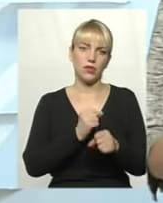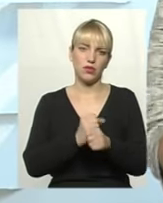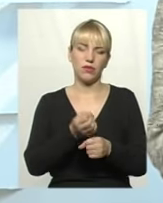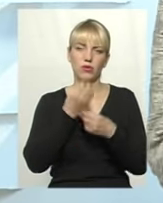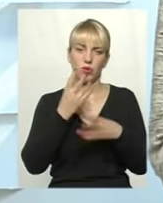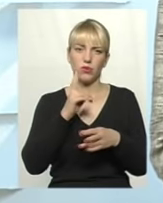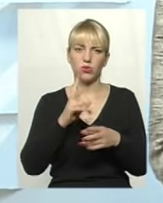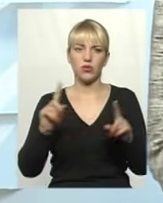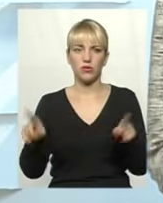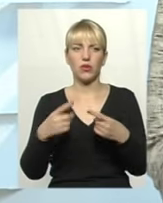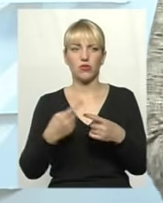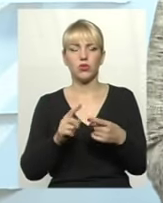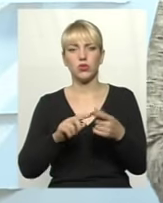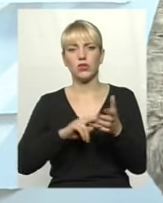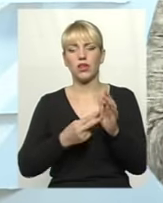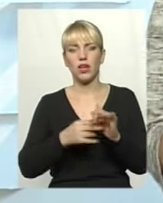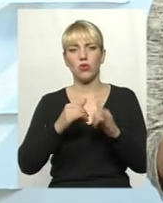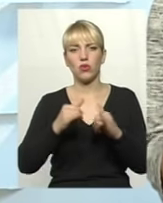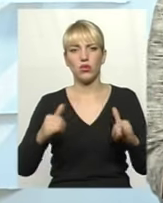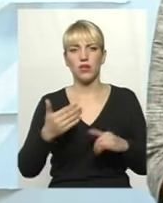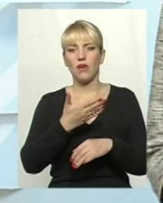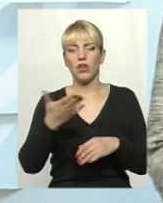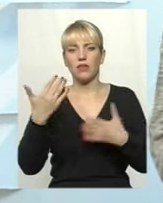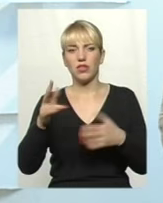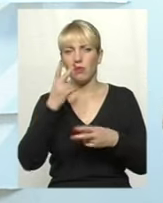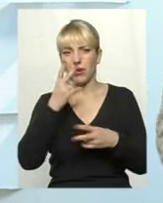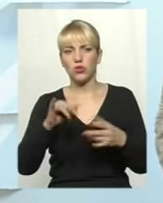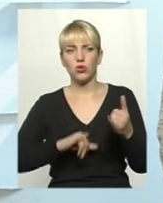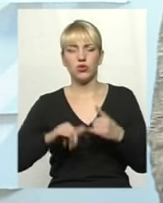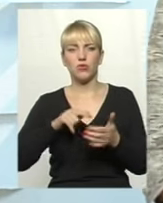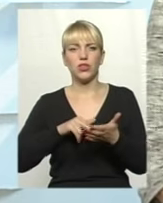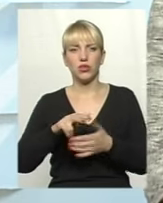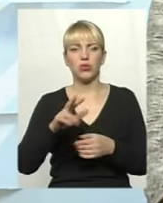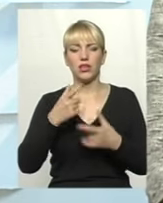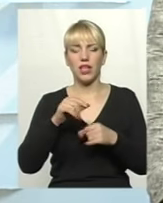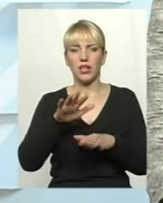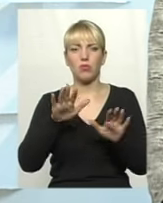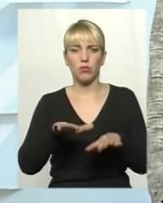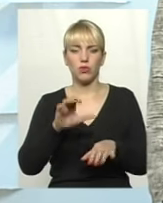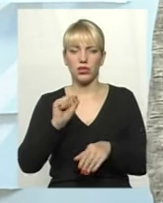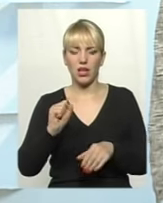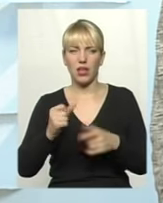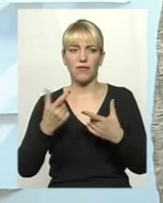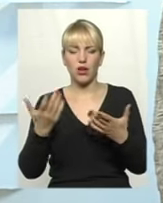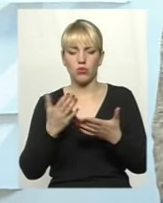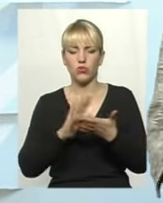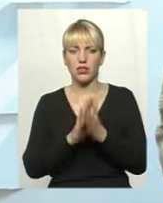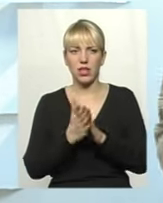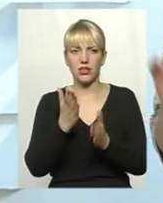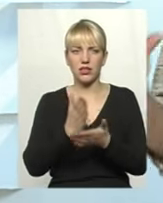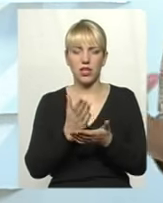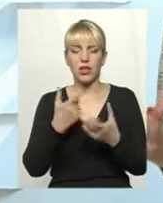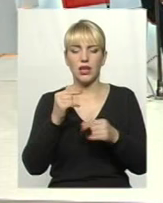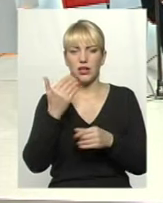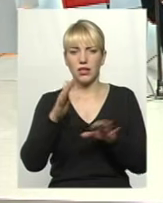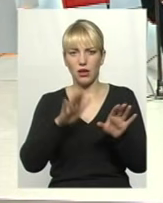добре, створив оту стратегію розвитку. Вже вони бачать, куди вони йдуть, де їхній пункт А, в якому вони стані знаходяться, де їхній